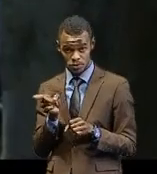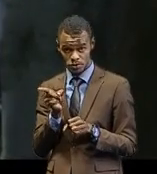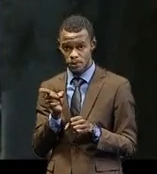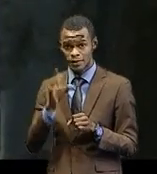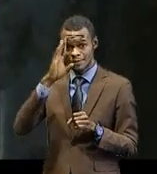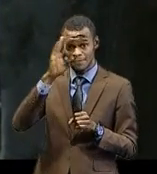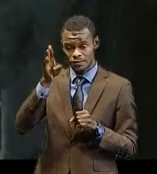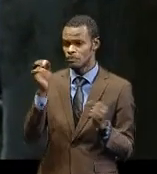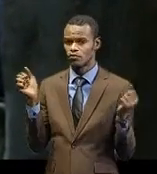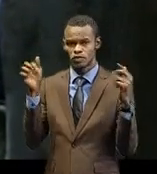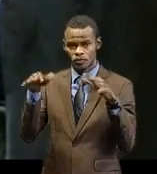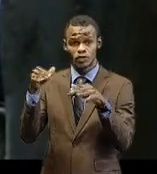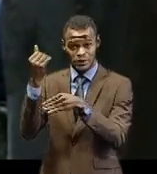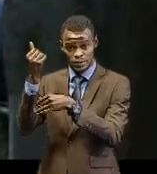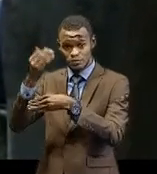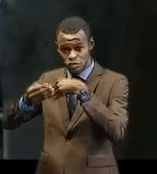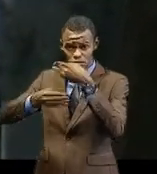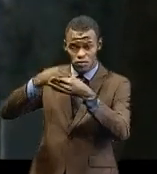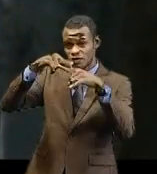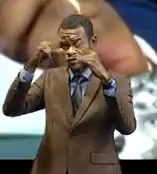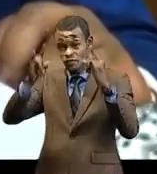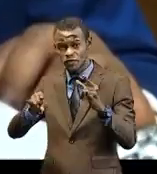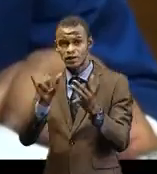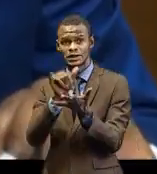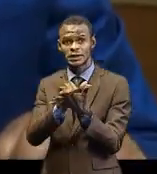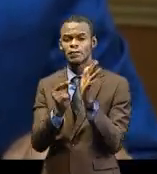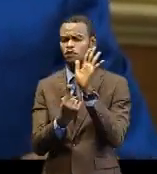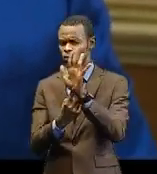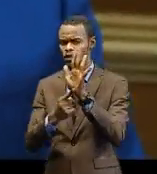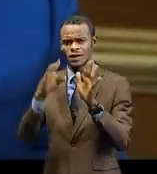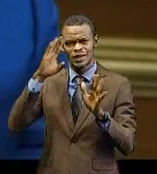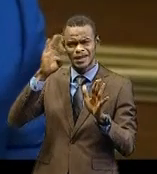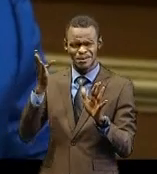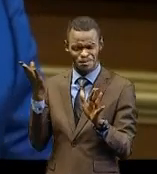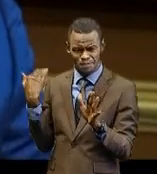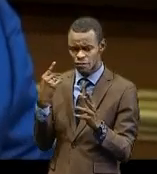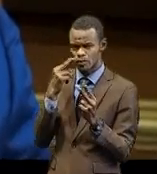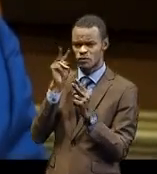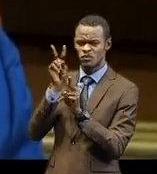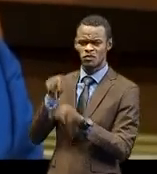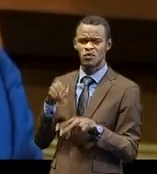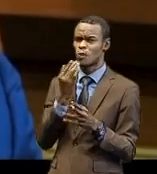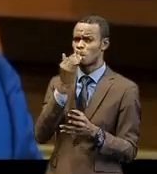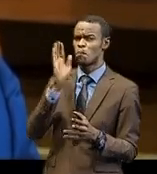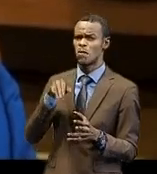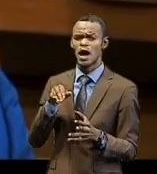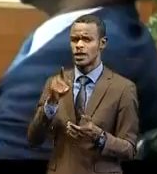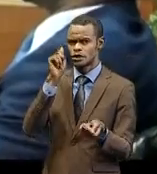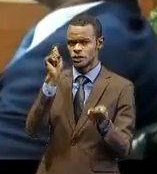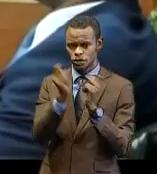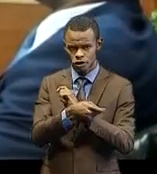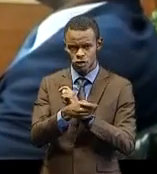au service de la nation et à améliorer l'image de l'armée. La participation des militaires dans les